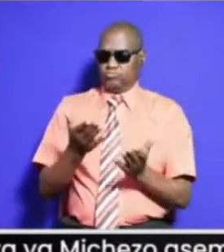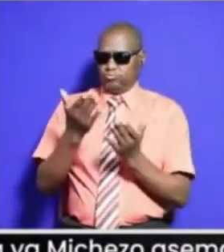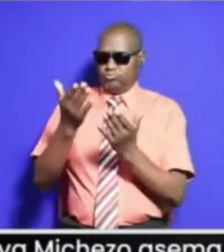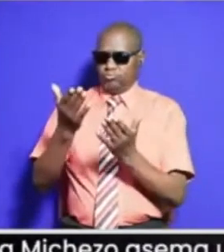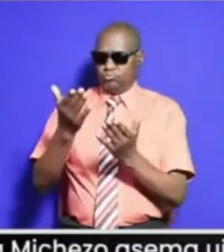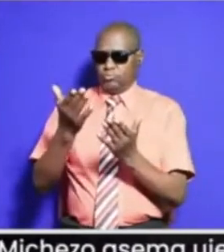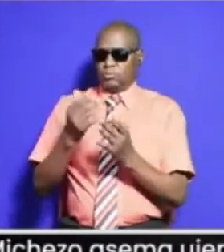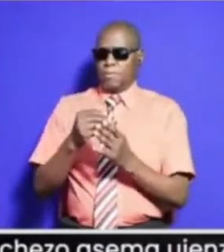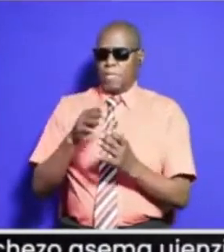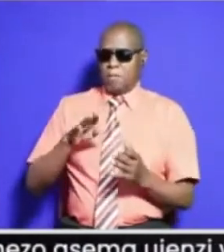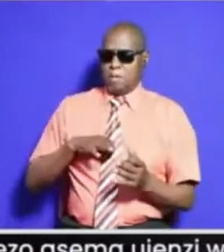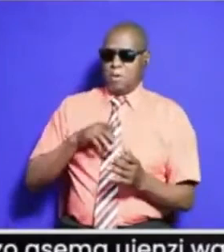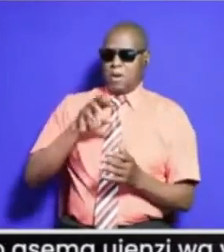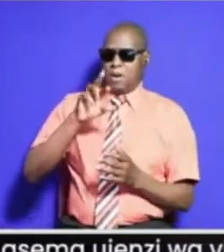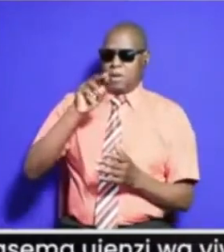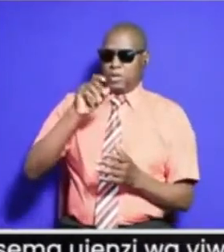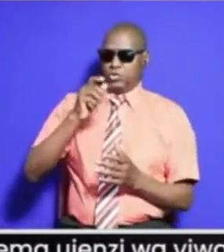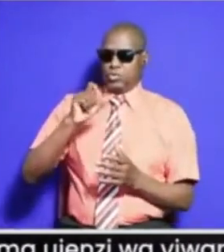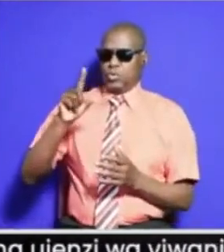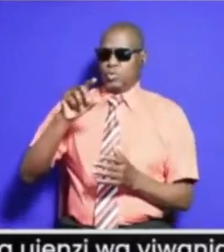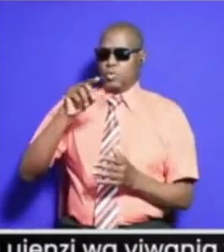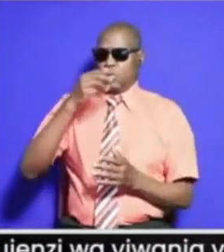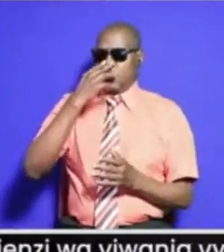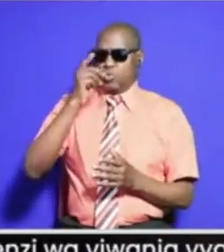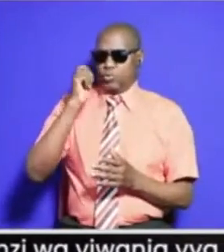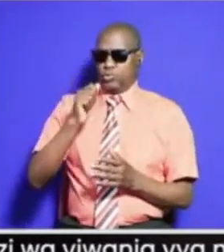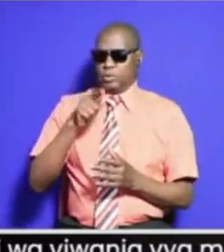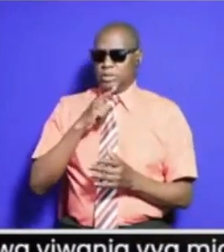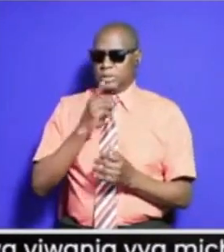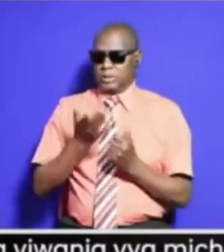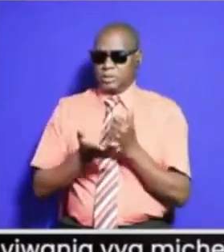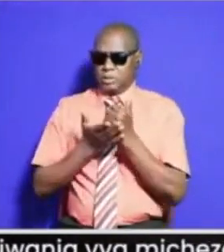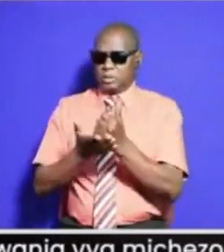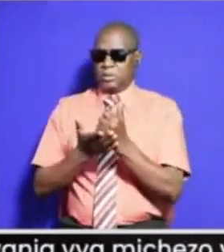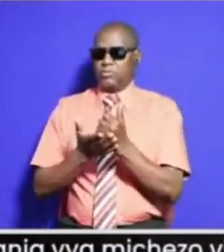Rais Mama Rachel Ruto amesema kwa mchango huo utasaidia pakubwa kupunguza hali ya